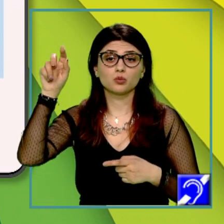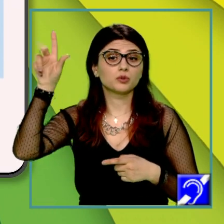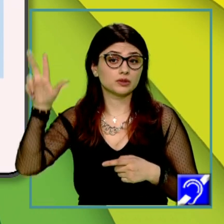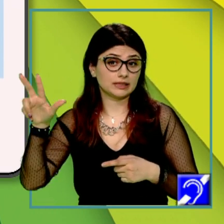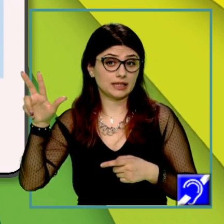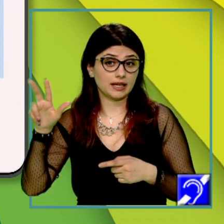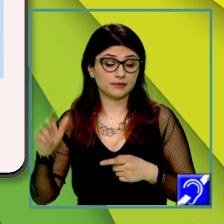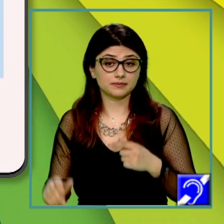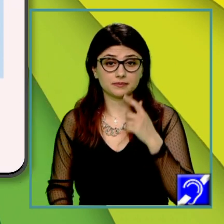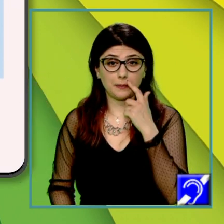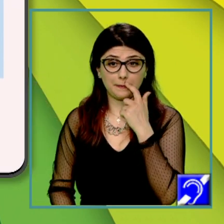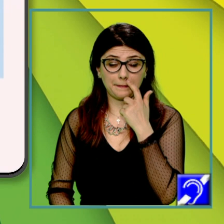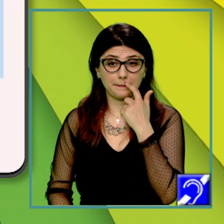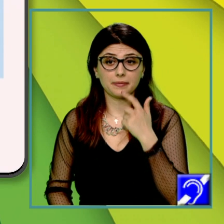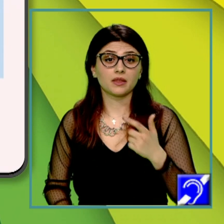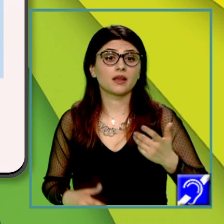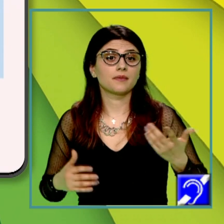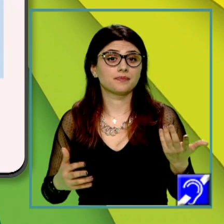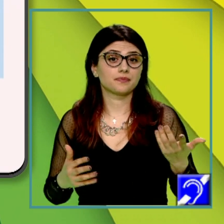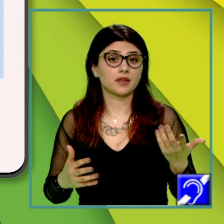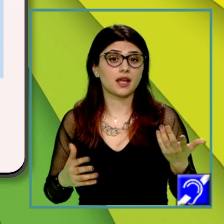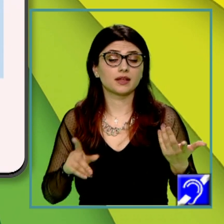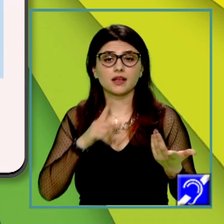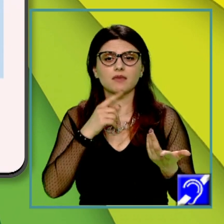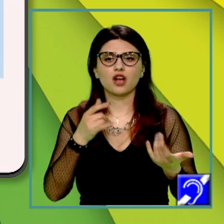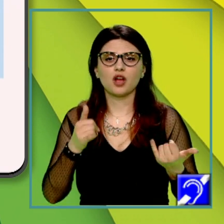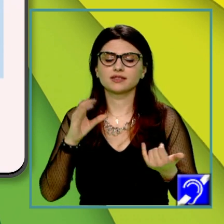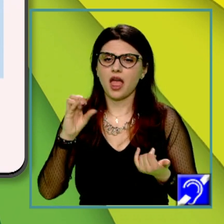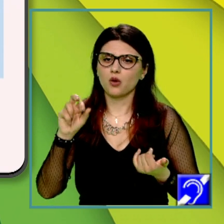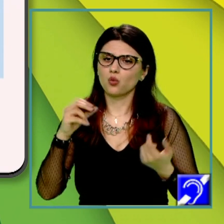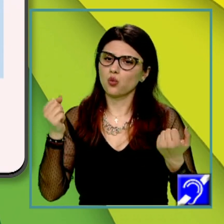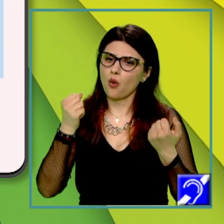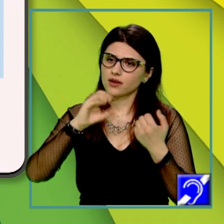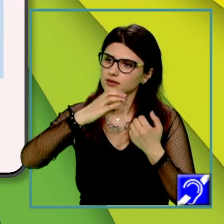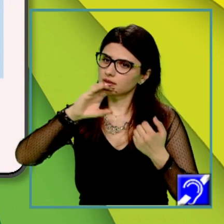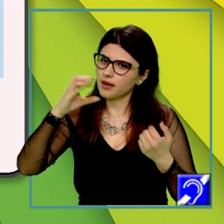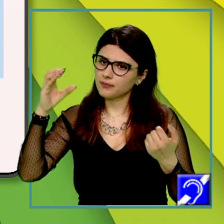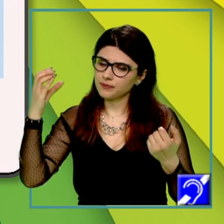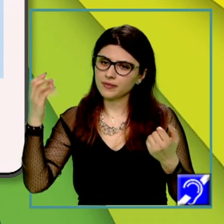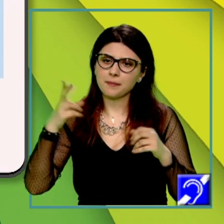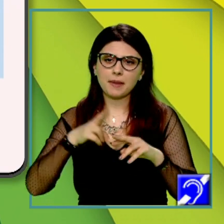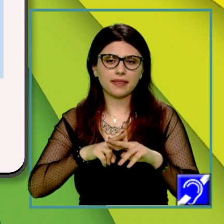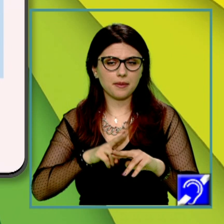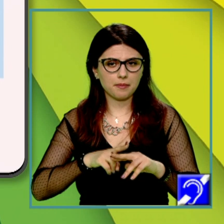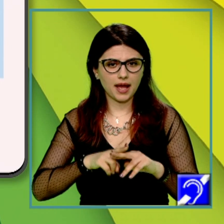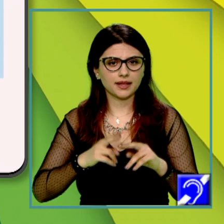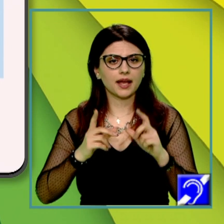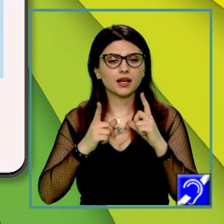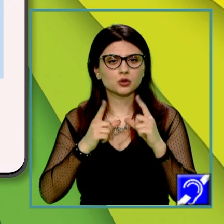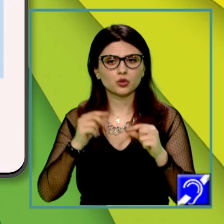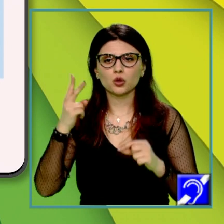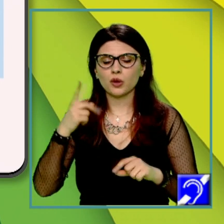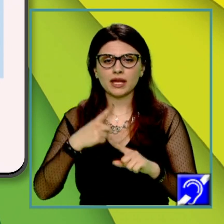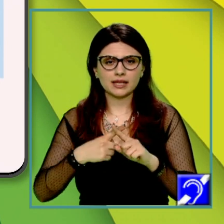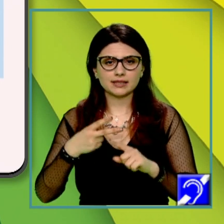minus 3 din proprietatea de injectivitate a funcția exponențială rezultă 2 x egal